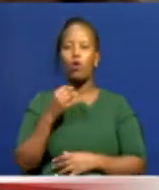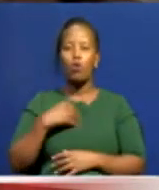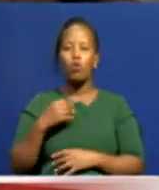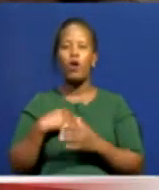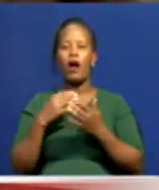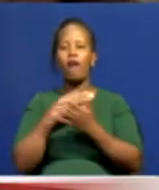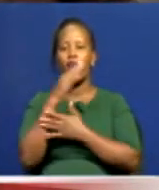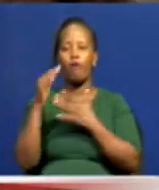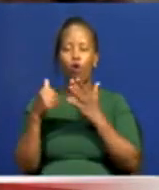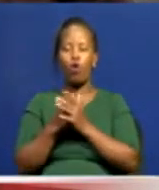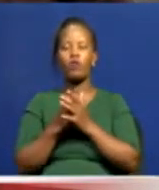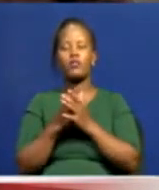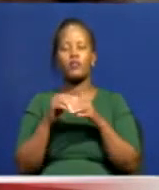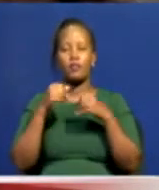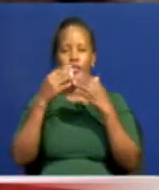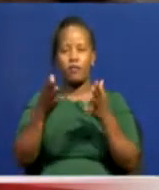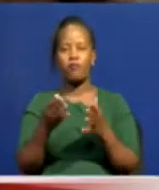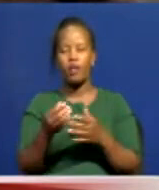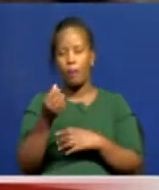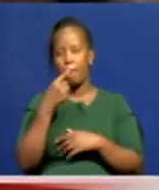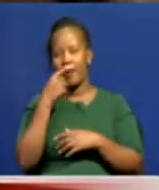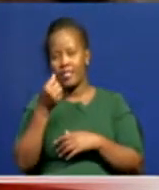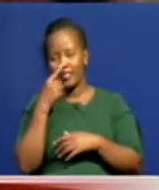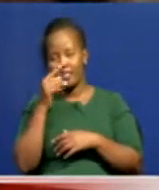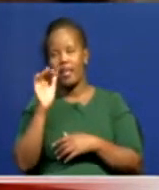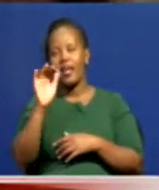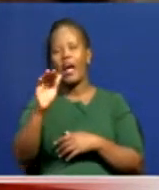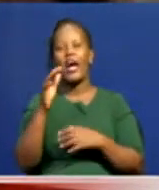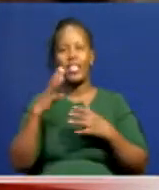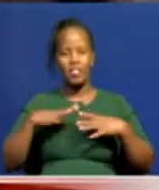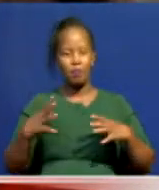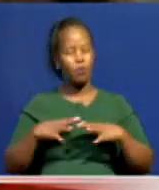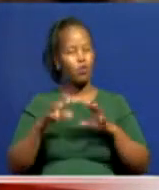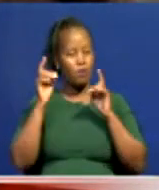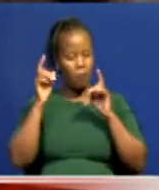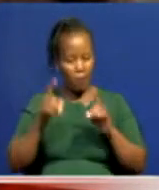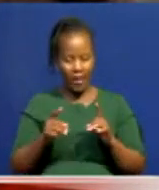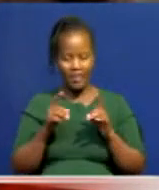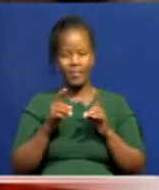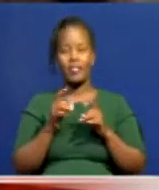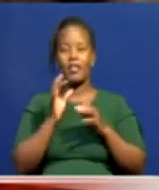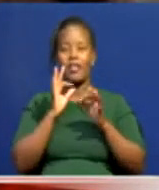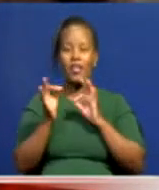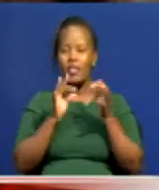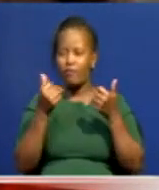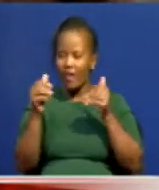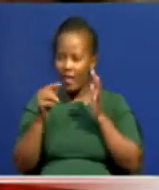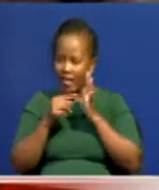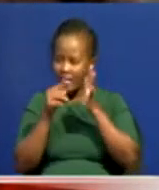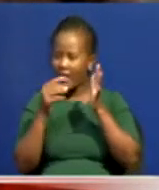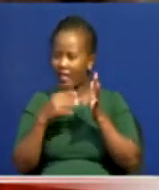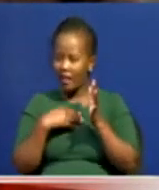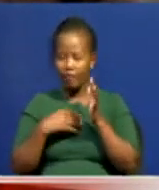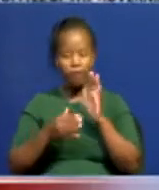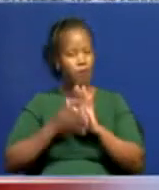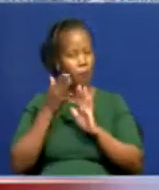vilivyotiwa dawa na kuahimiza wana inchi kutafuta huduma za matibabu pindi tu watakapo ambukizwa